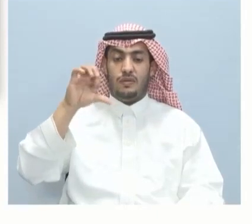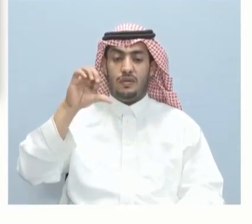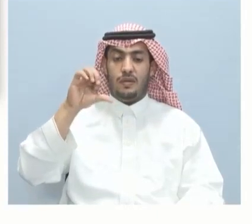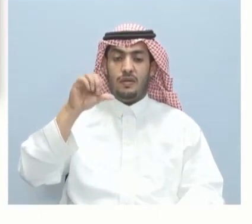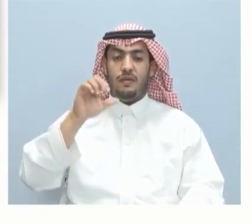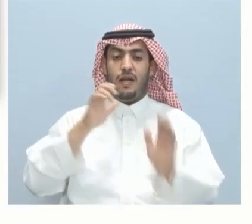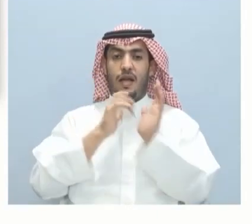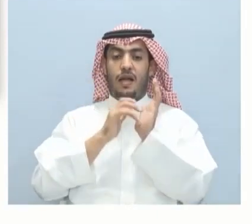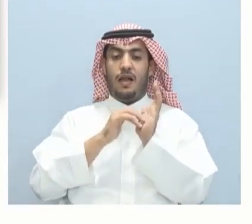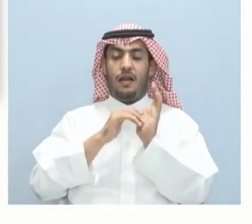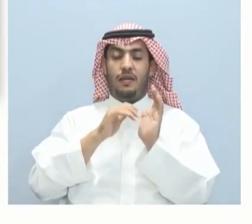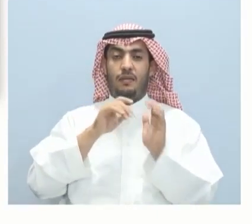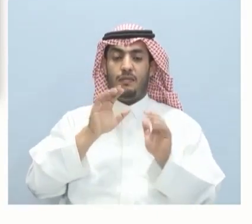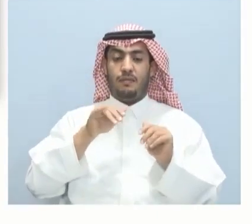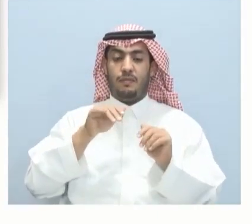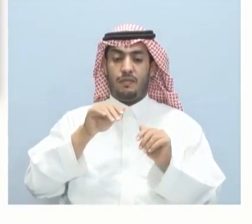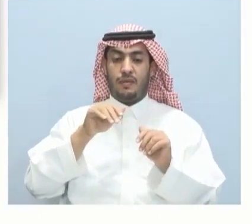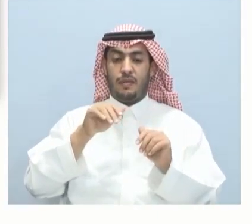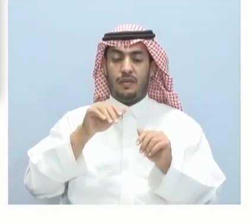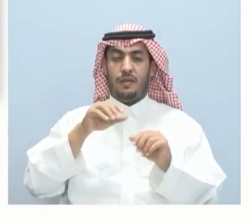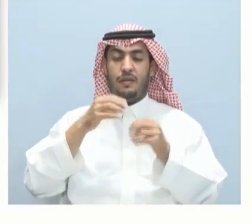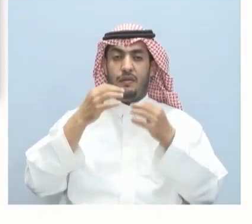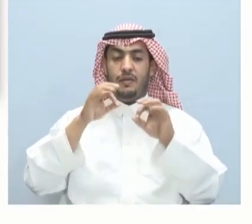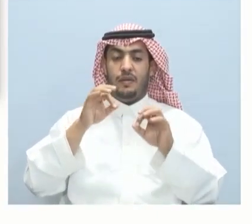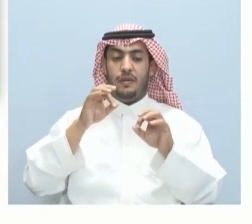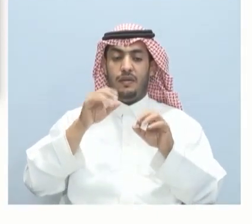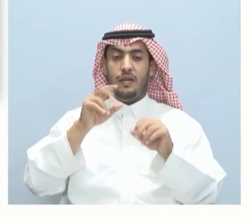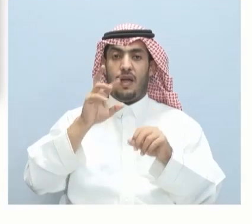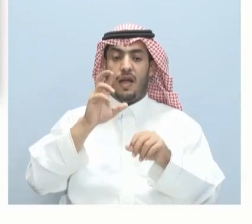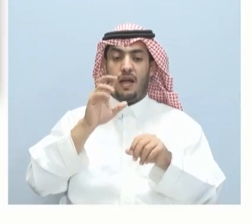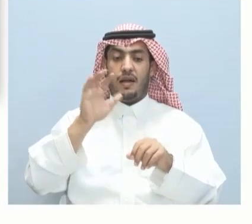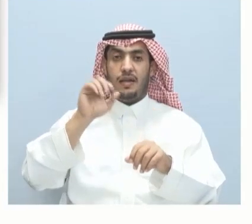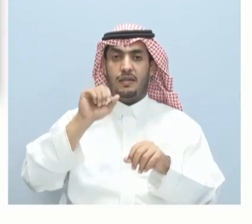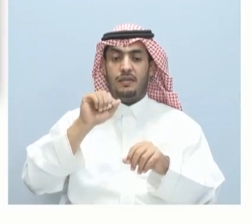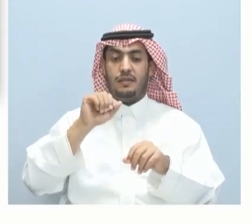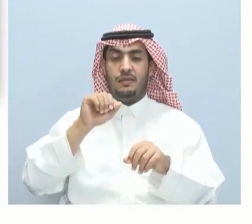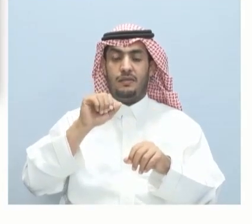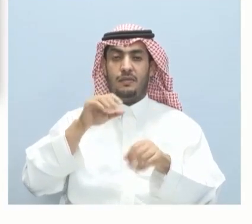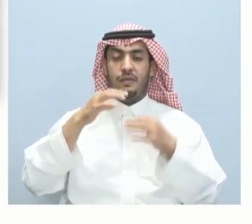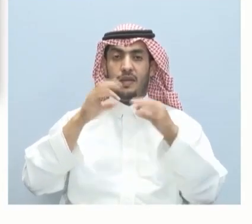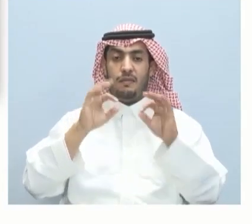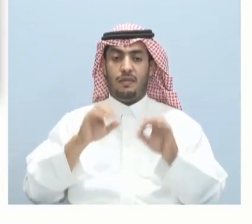بالاله ستظهر لك ماذا ستظهر لك قيمه الار اس بكم